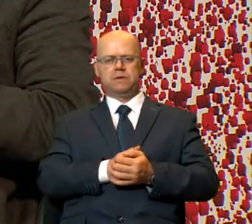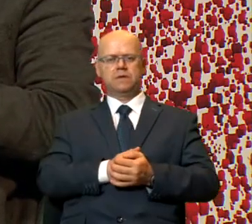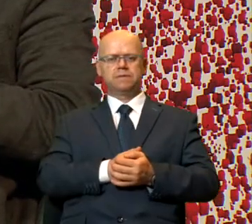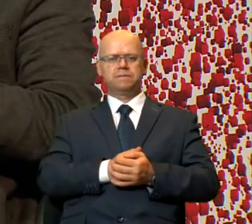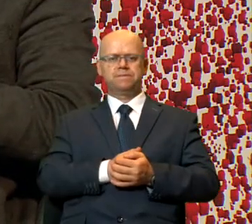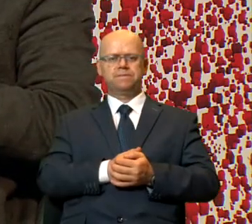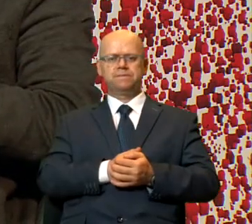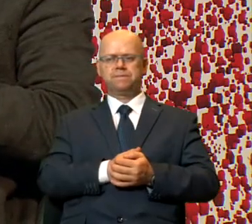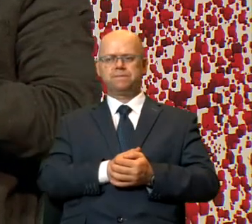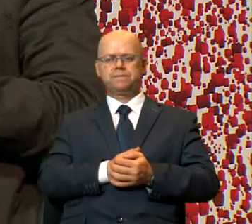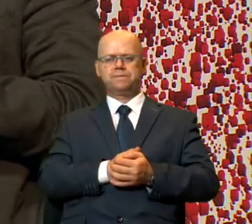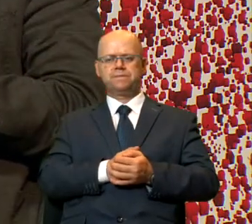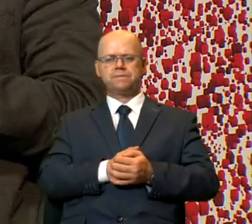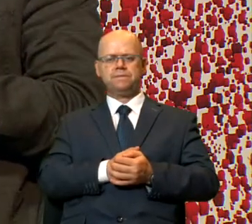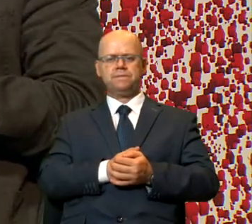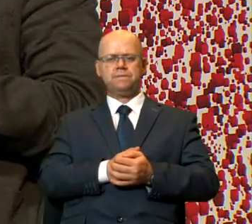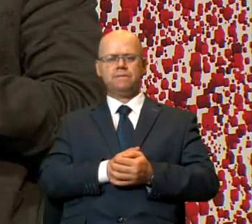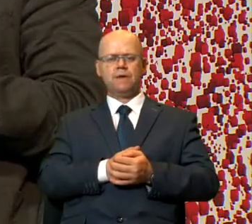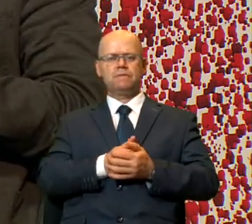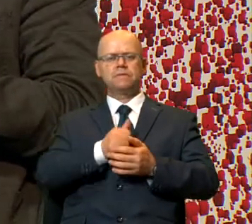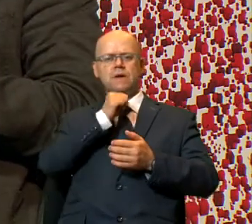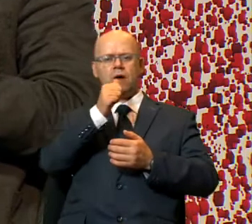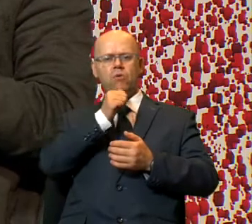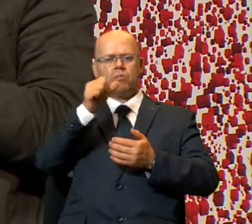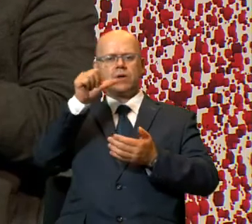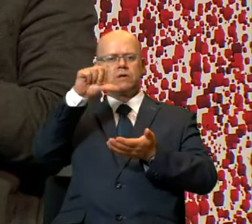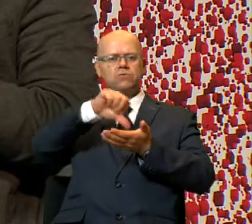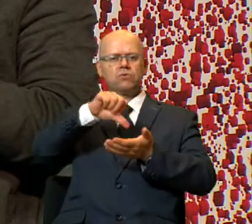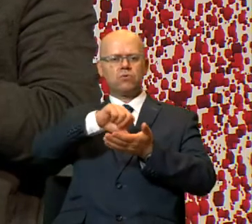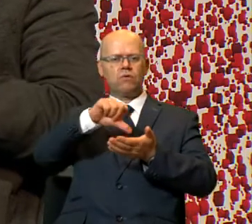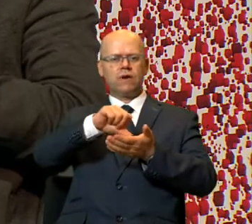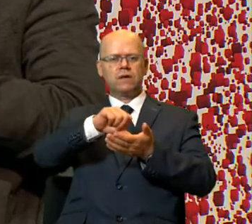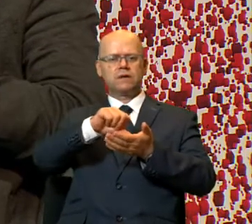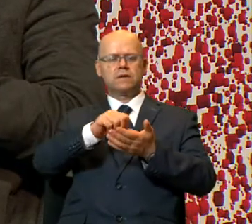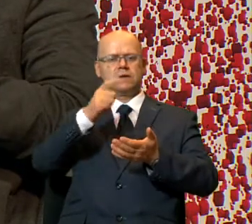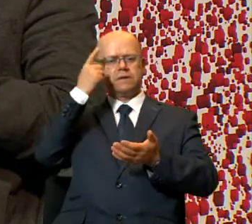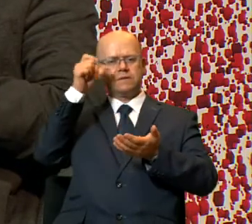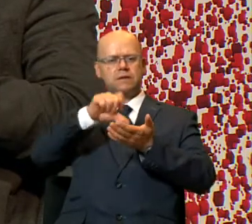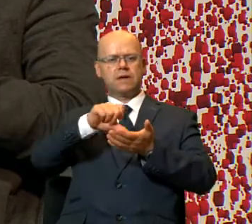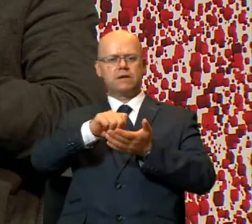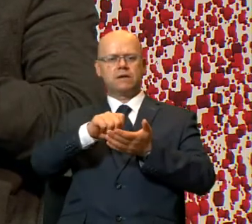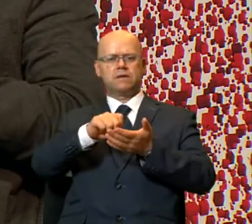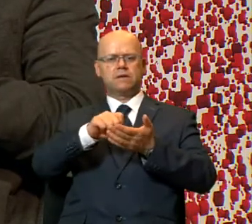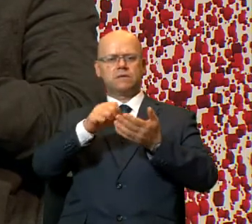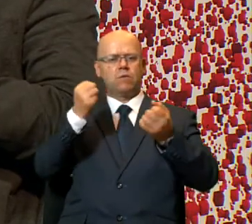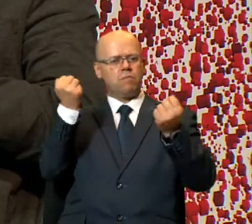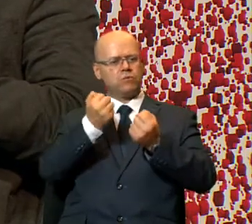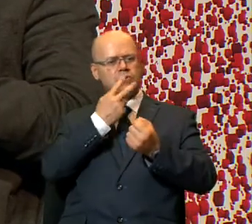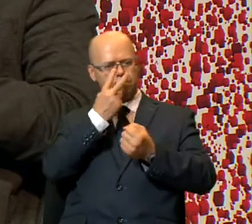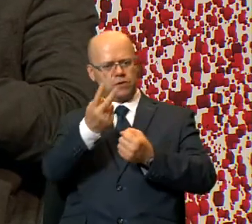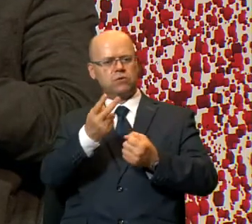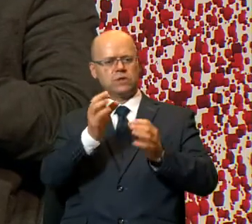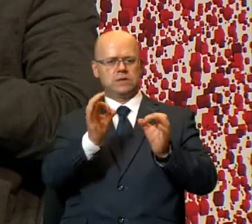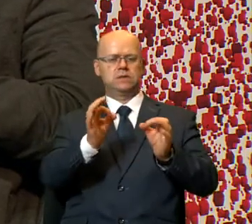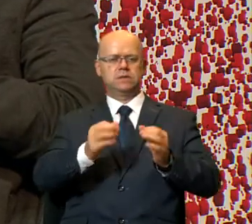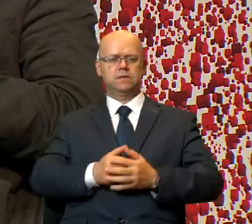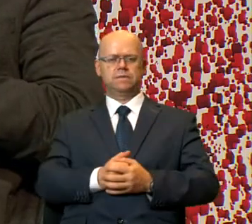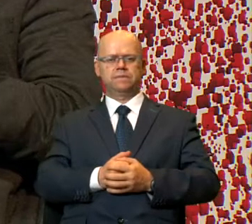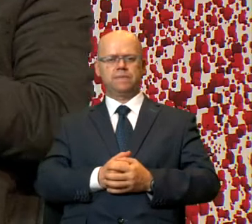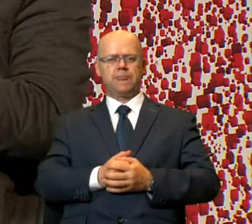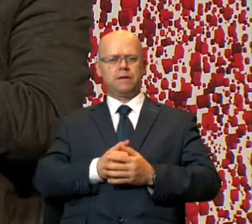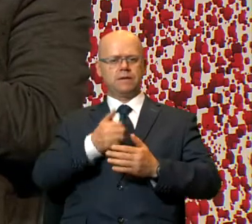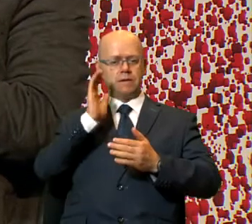gdzie w Europie Centralnej i Wschodniej być może jest to silniejsze niż gdziekolwiek indziej. I